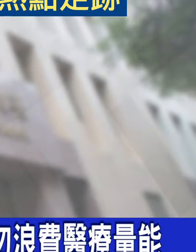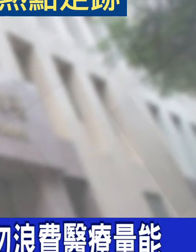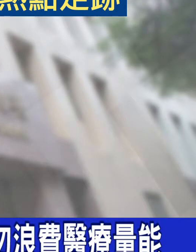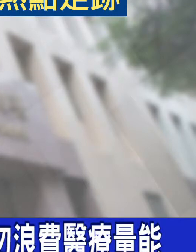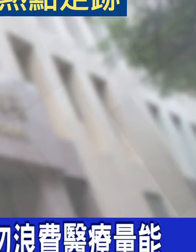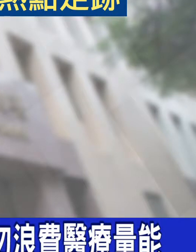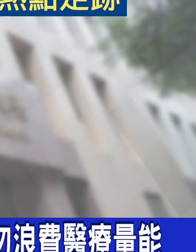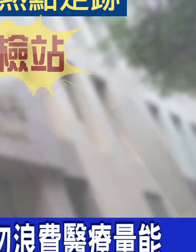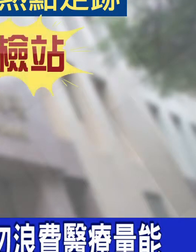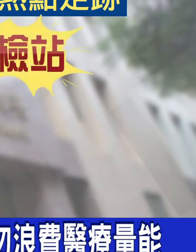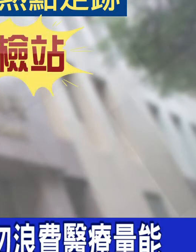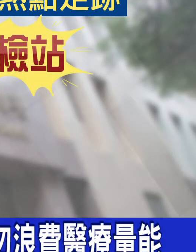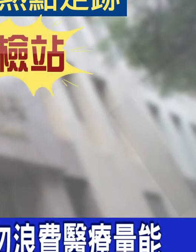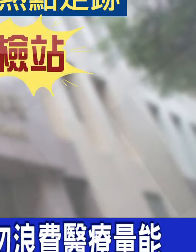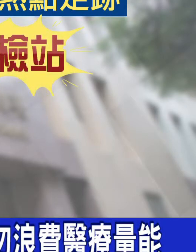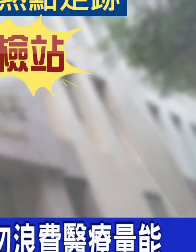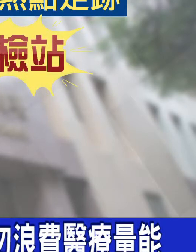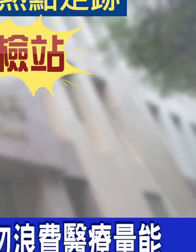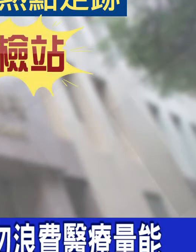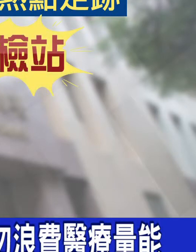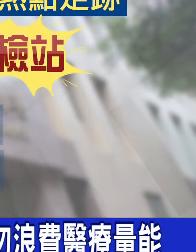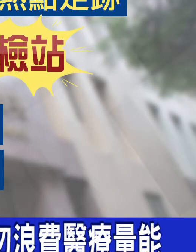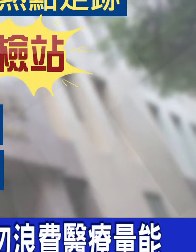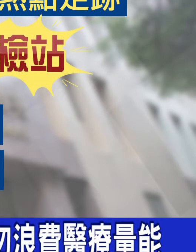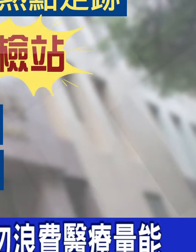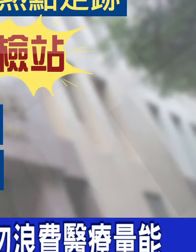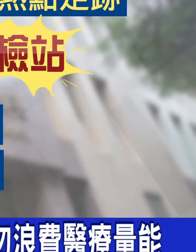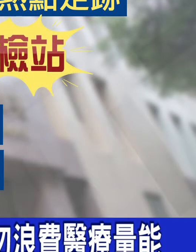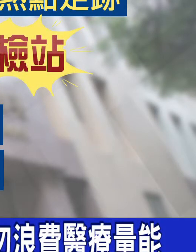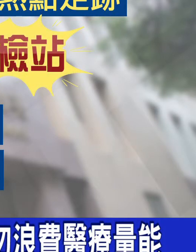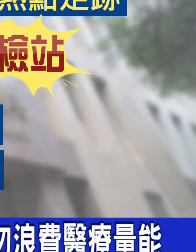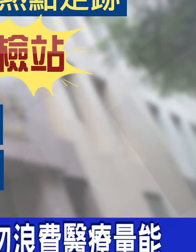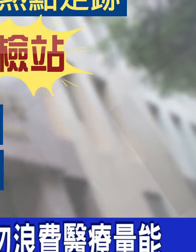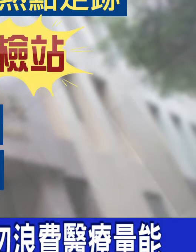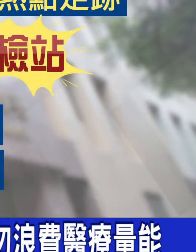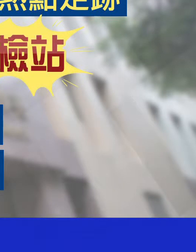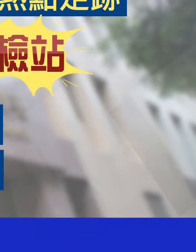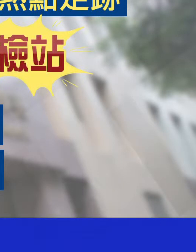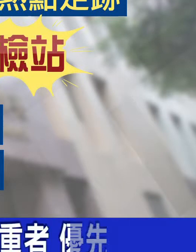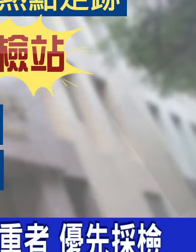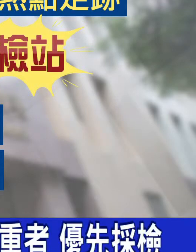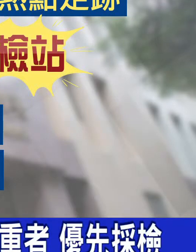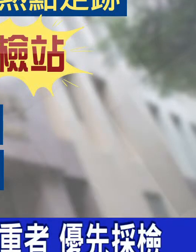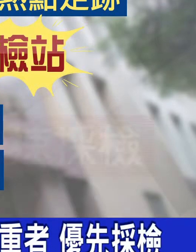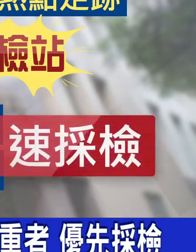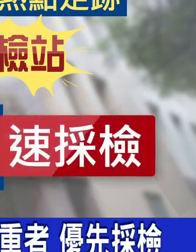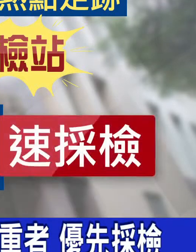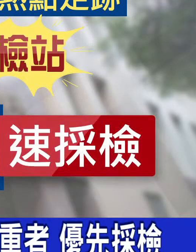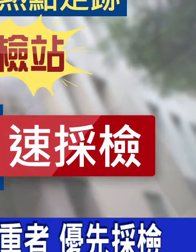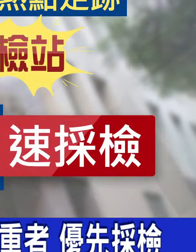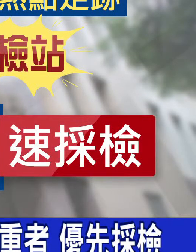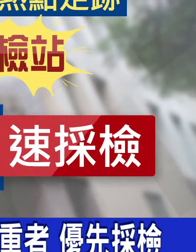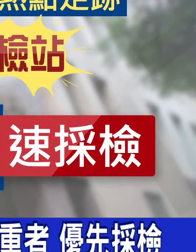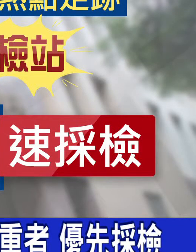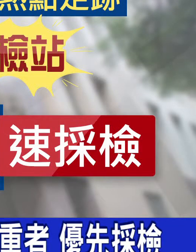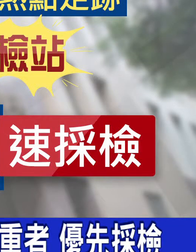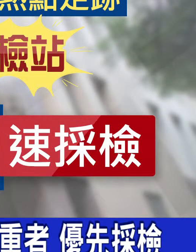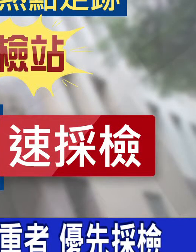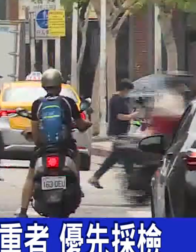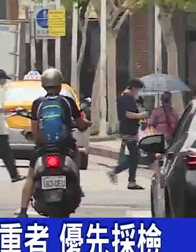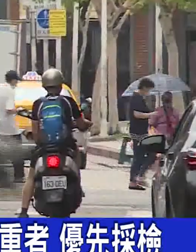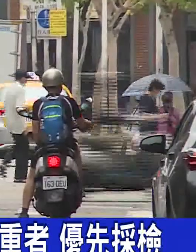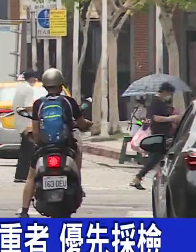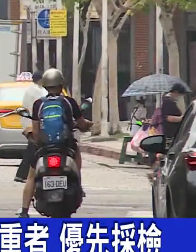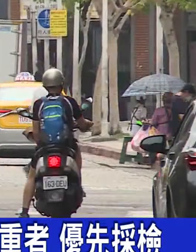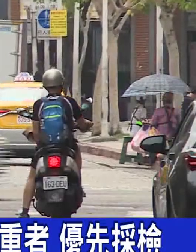出热点足迹，在当地增设快筛站，也会设立绿色通道，让有高接触史或是症状严重的人优先采